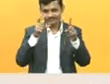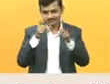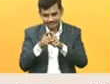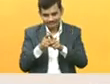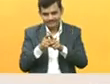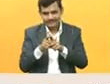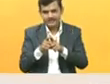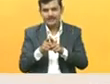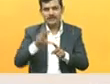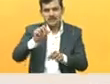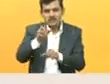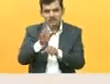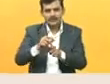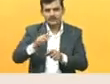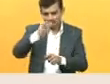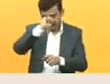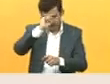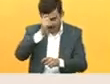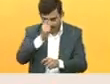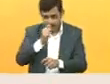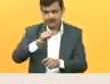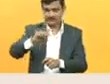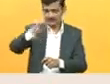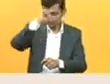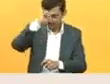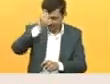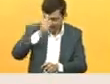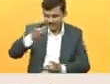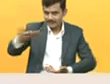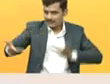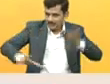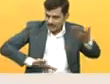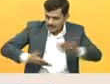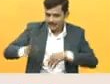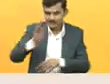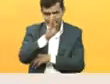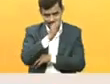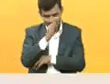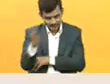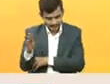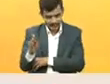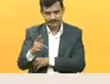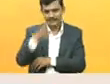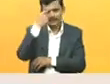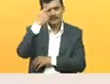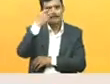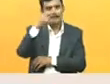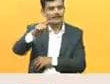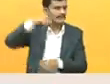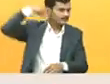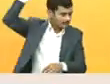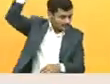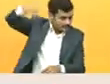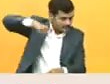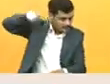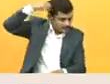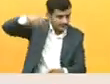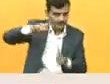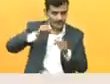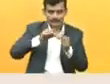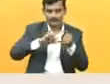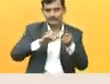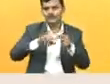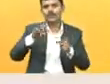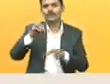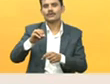हिंदी, तमिल, बांग्ला, मराठी, पंजाबी, पश्तो और